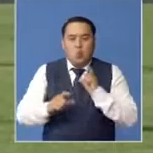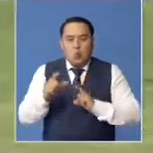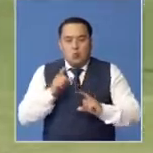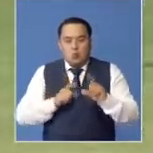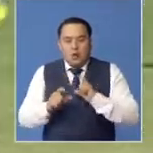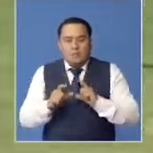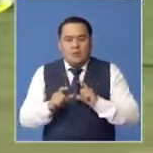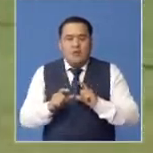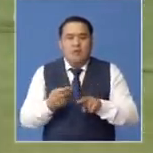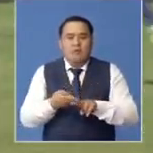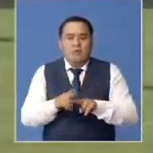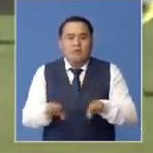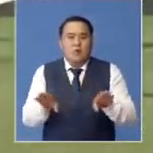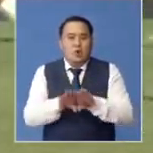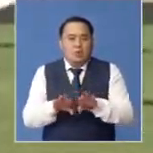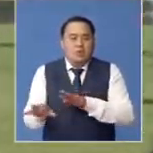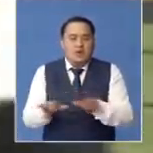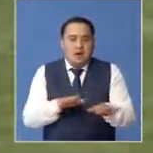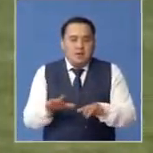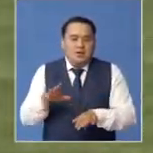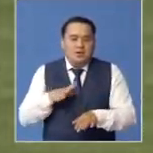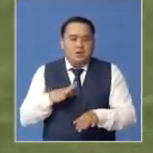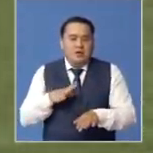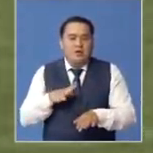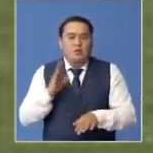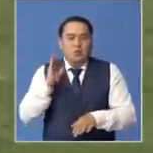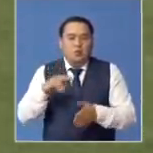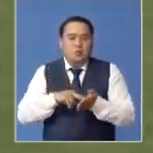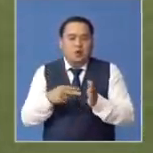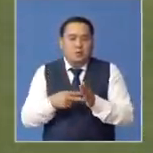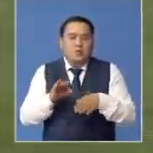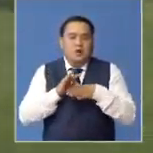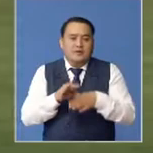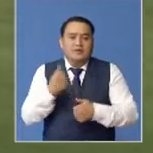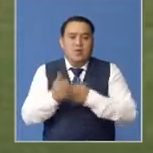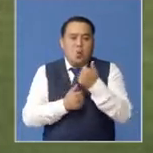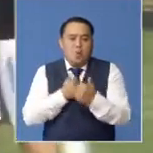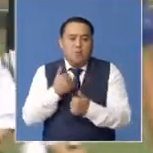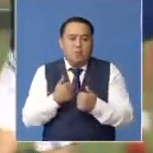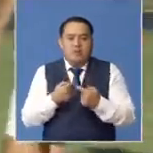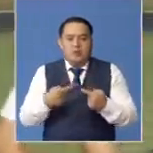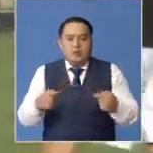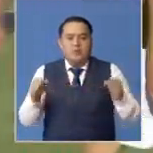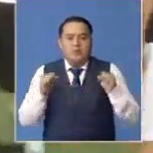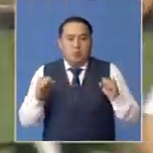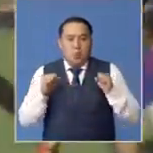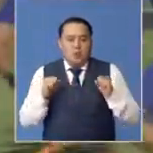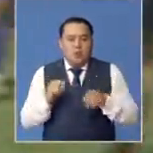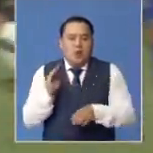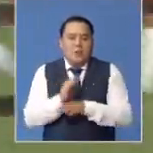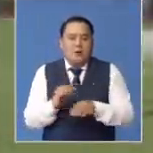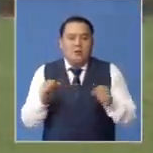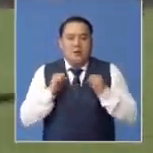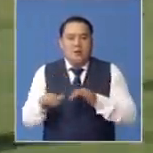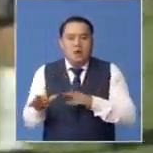вуза. Подобное мероприятие не единичное. В дальнейшем планируется проведение турниров и по другим видам спорта. Добавим,